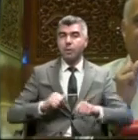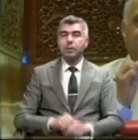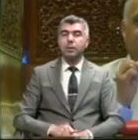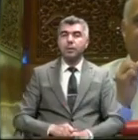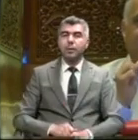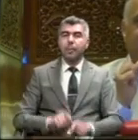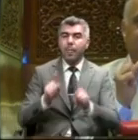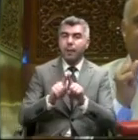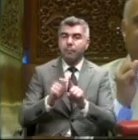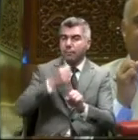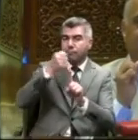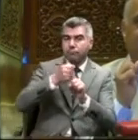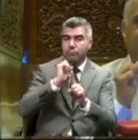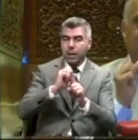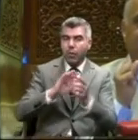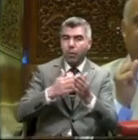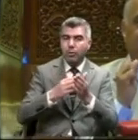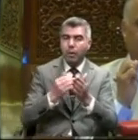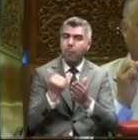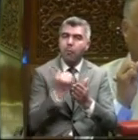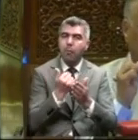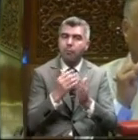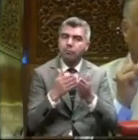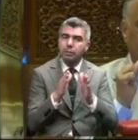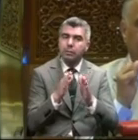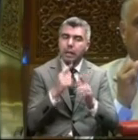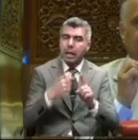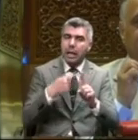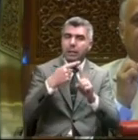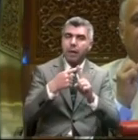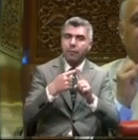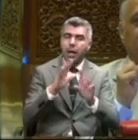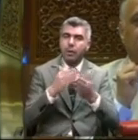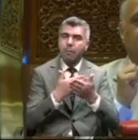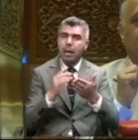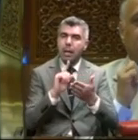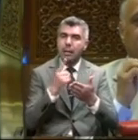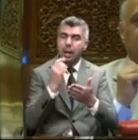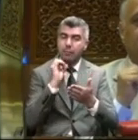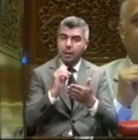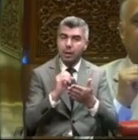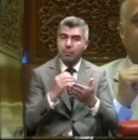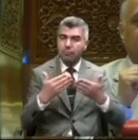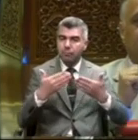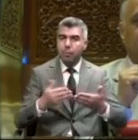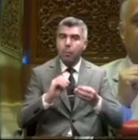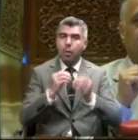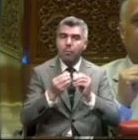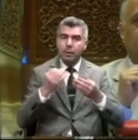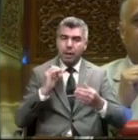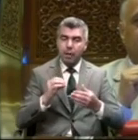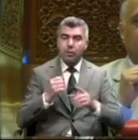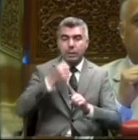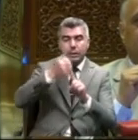بقدر ما نتمم مجهوداتكم القيمه بفتح اعتمادات اضافيه توجه لحل اشكاليه الراهنه ندعوكم الى